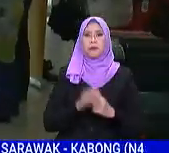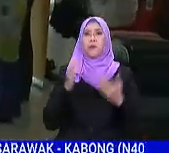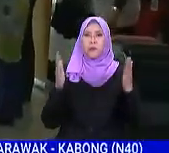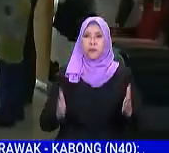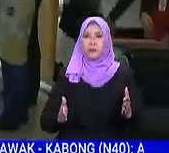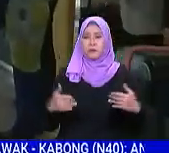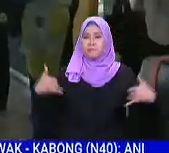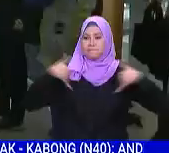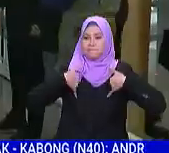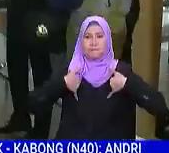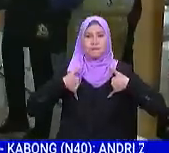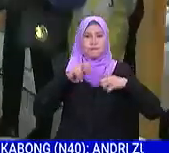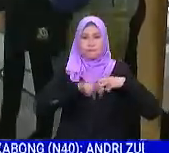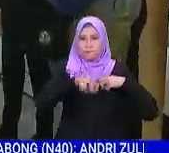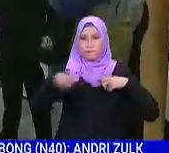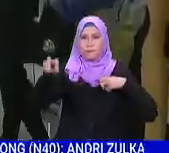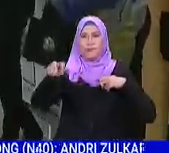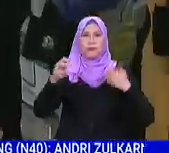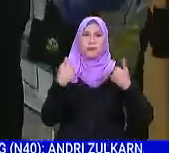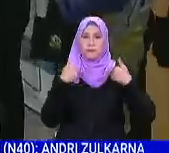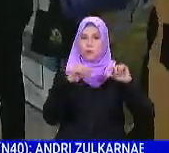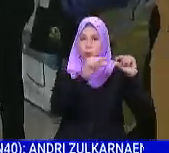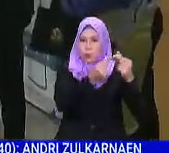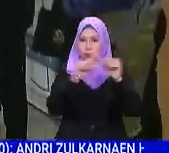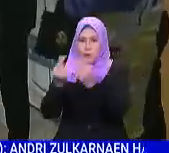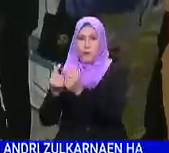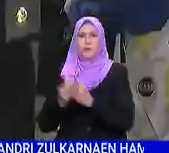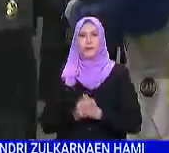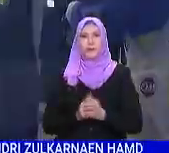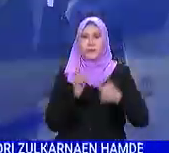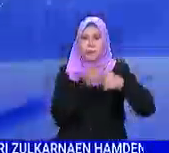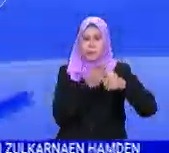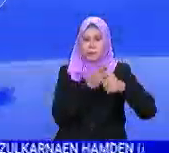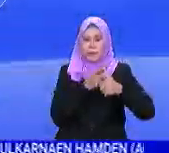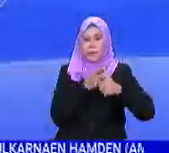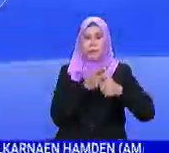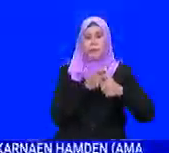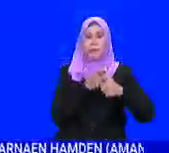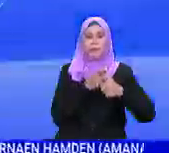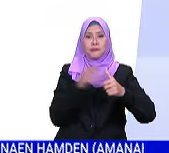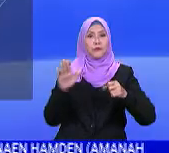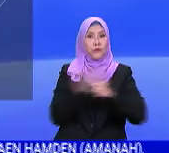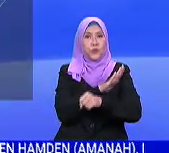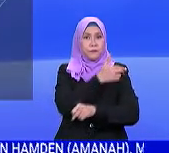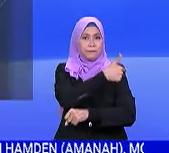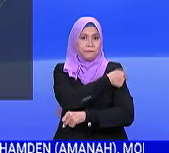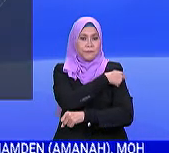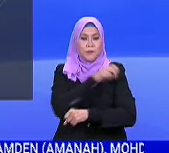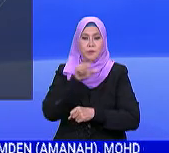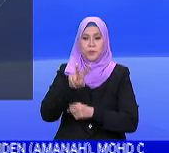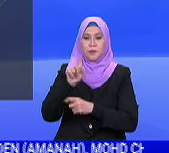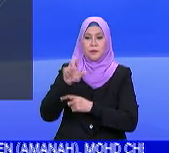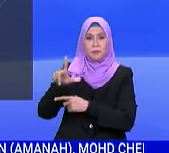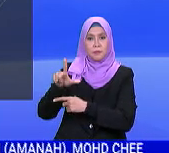pengembara yang tiba di negara ini bagi kategori berikut. Pertama, laluan perjalanan lengkap vaksin VTL